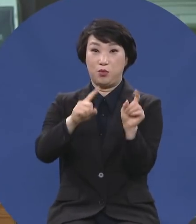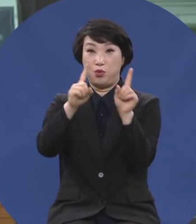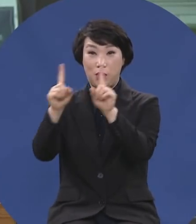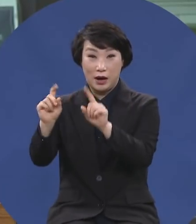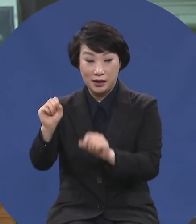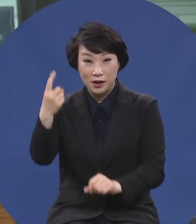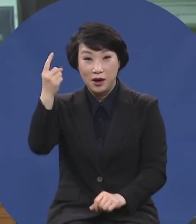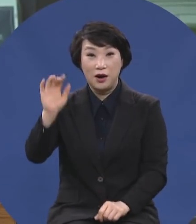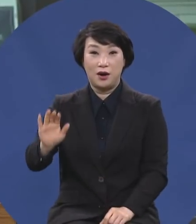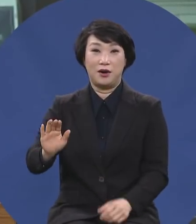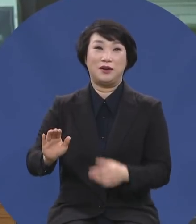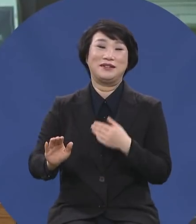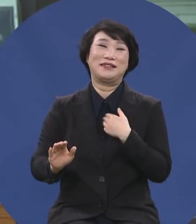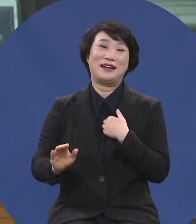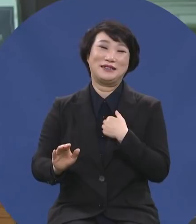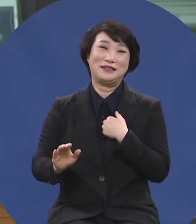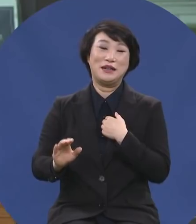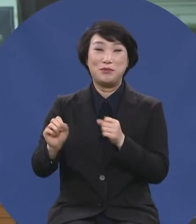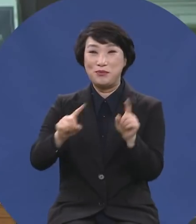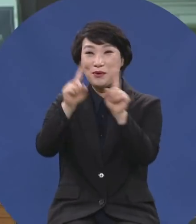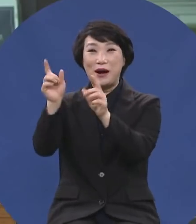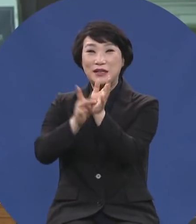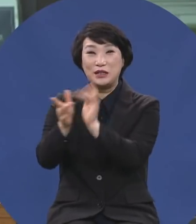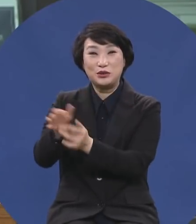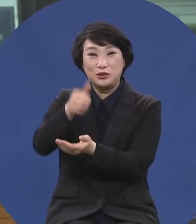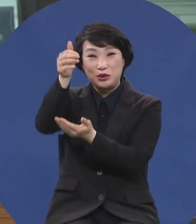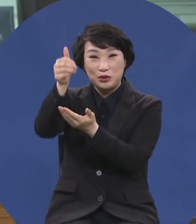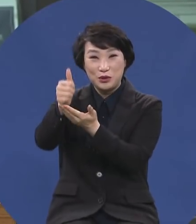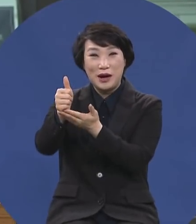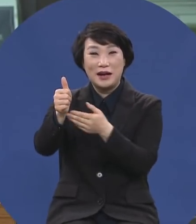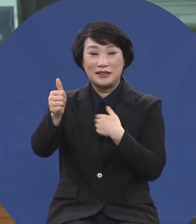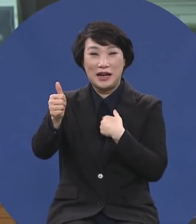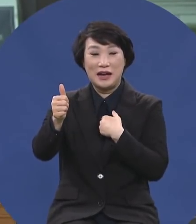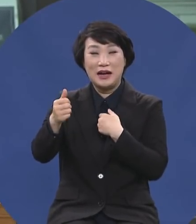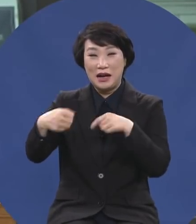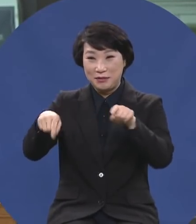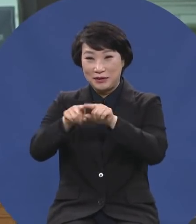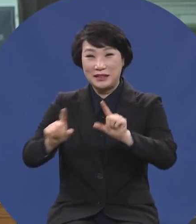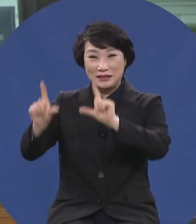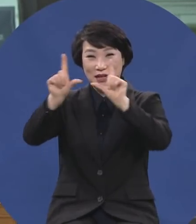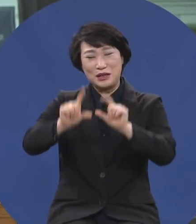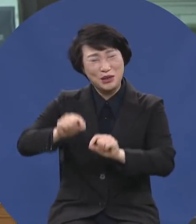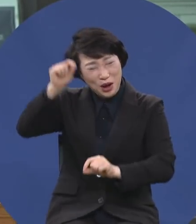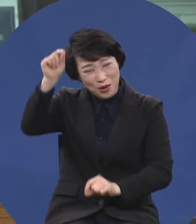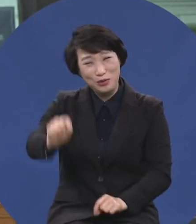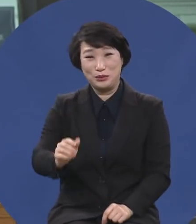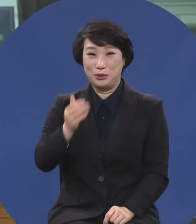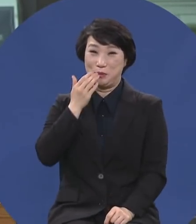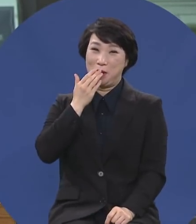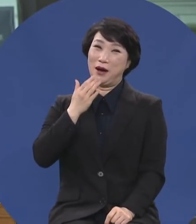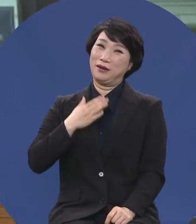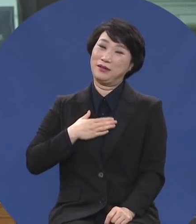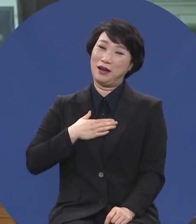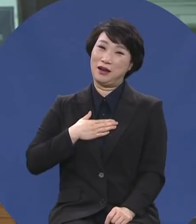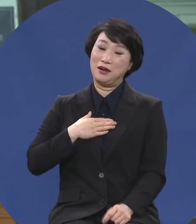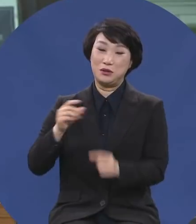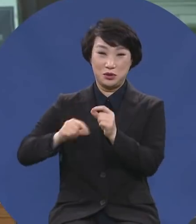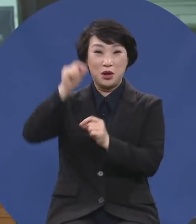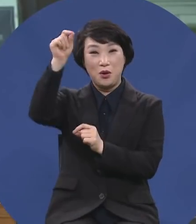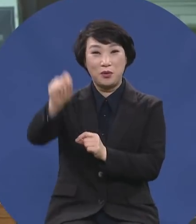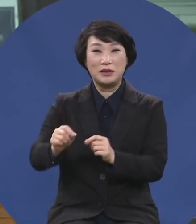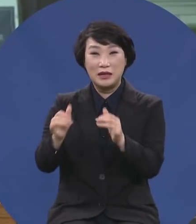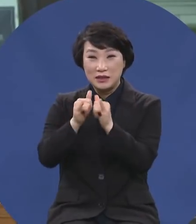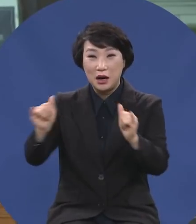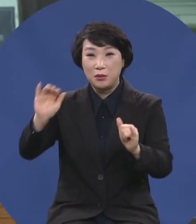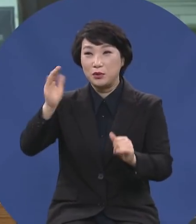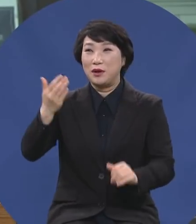부활하심으로 말미암아 부활하신 예수 그리스도와 영원히 함께 사는 영원한 존재가